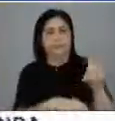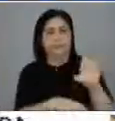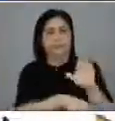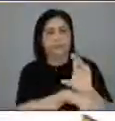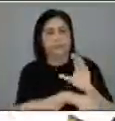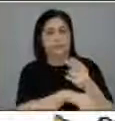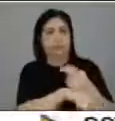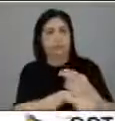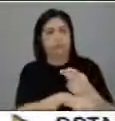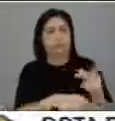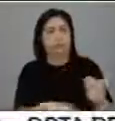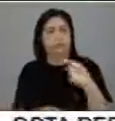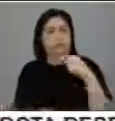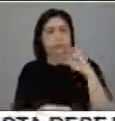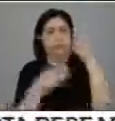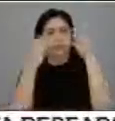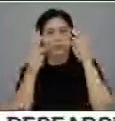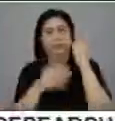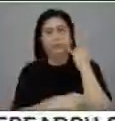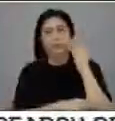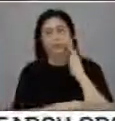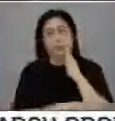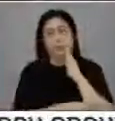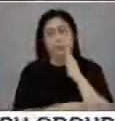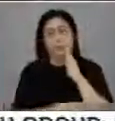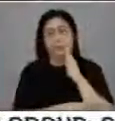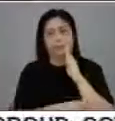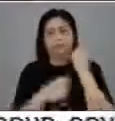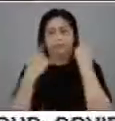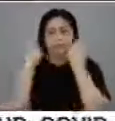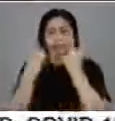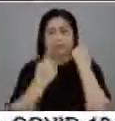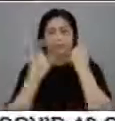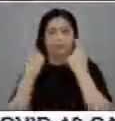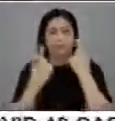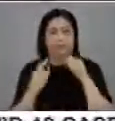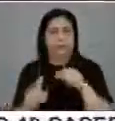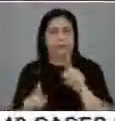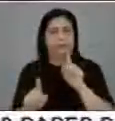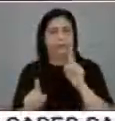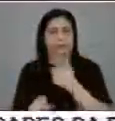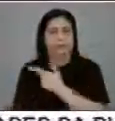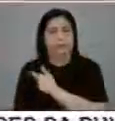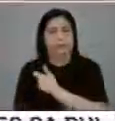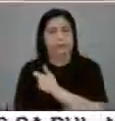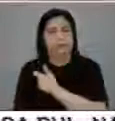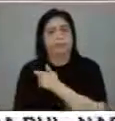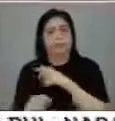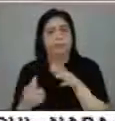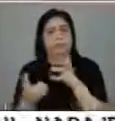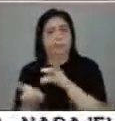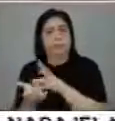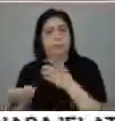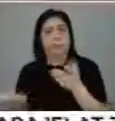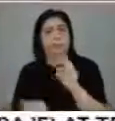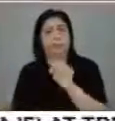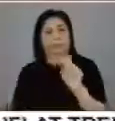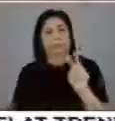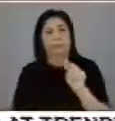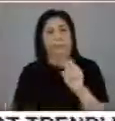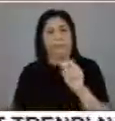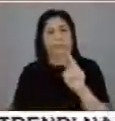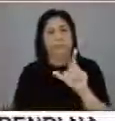target kapag dumating na ang mga panibagong supply ng bakuna. Anya tinatay ang aabot sa 20,000 ng mga economic frontliners kabilang na